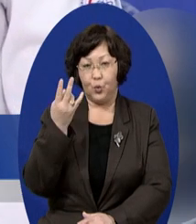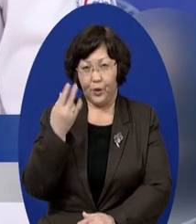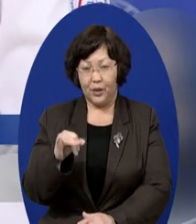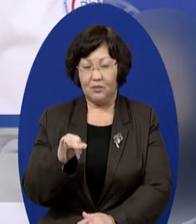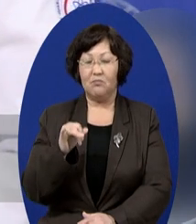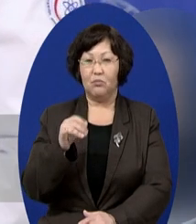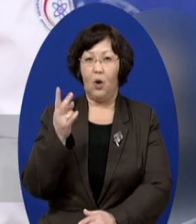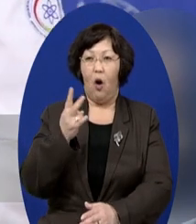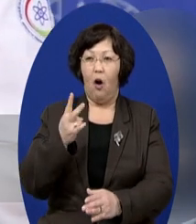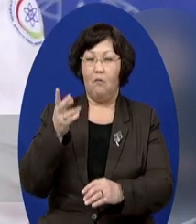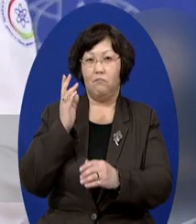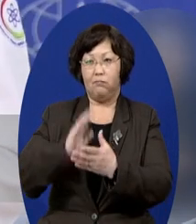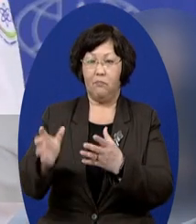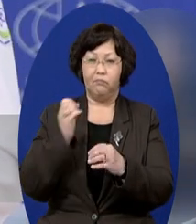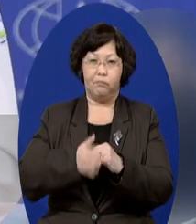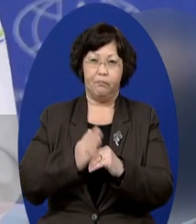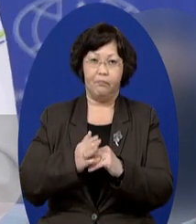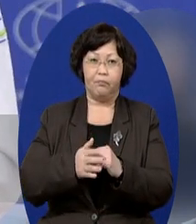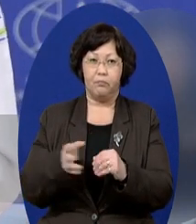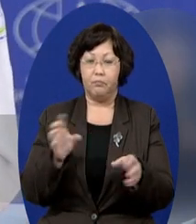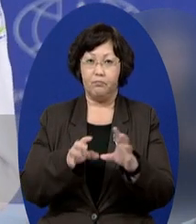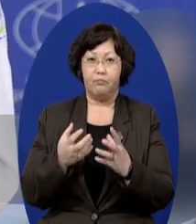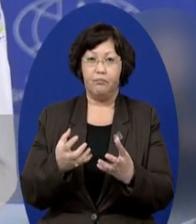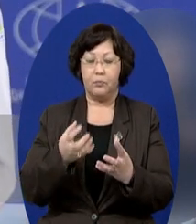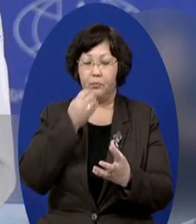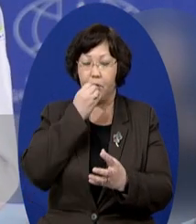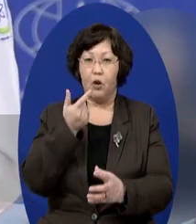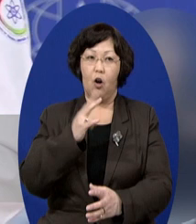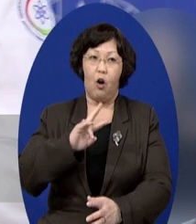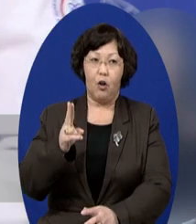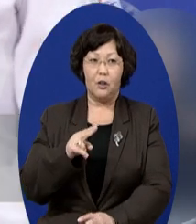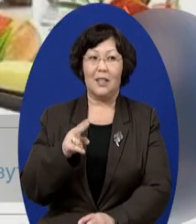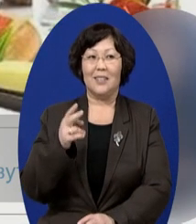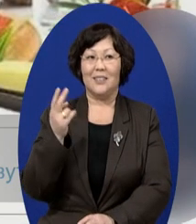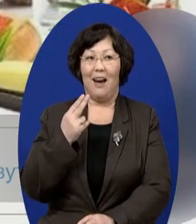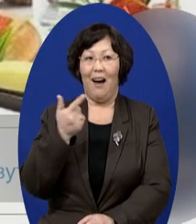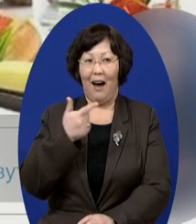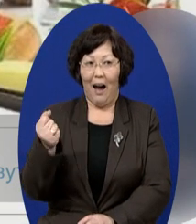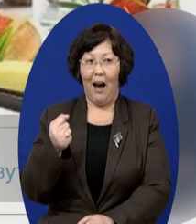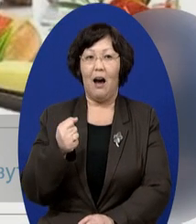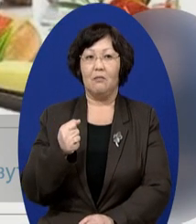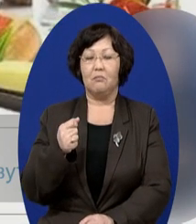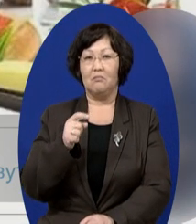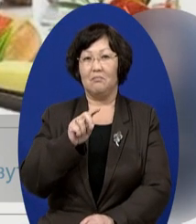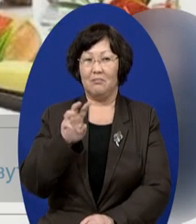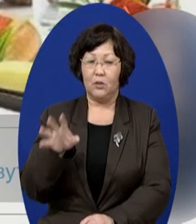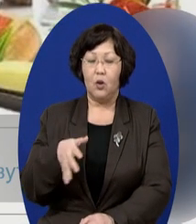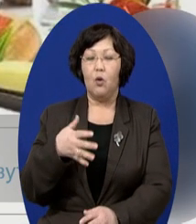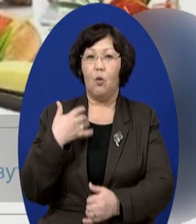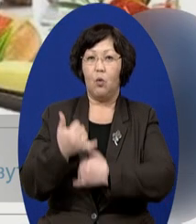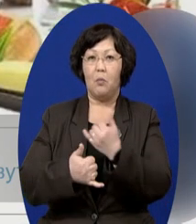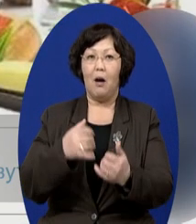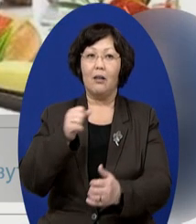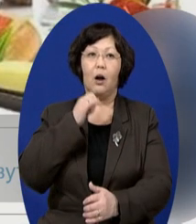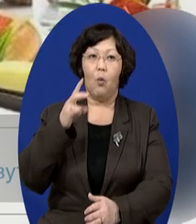За мөн гонд цагаанга зайд лиш үүс үз зэрэг одоо эдгээр нь бол улам шангаа хооны эмийн түүхий идүүд